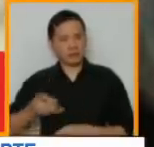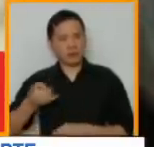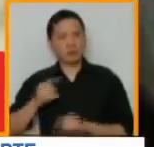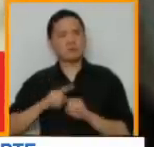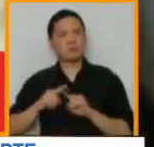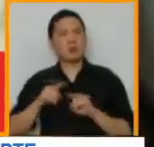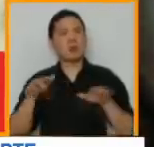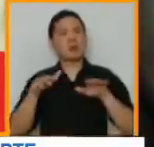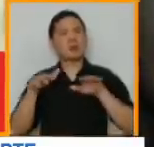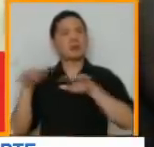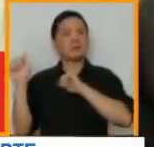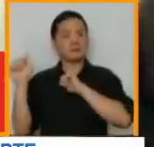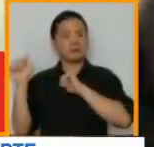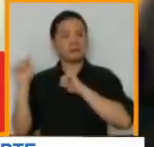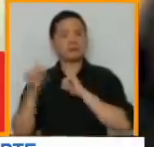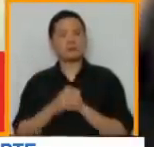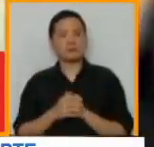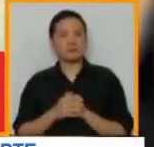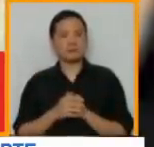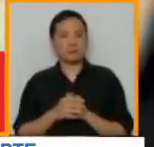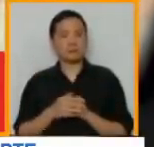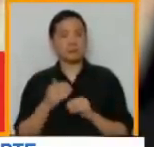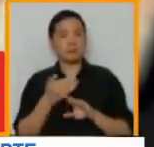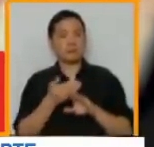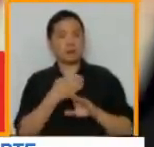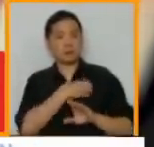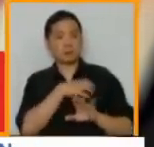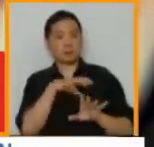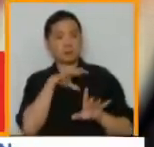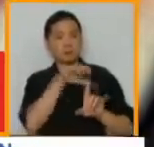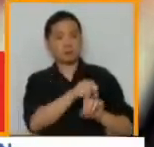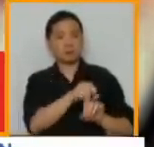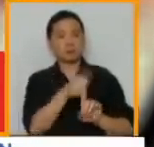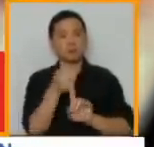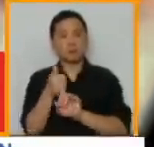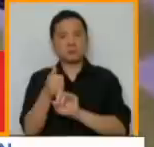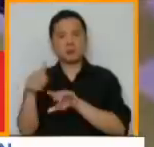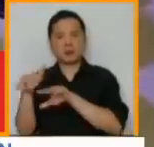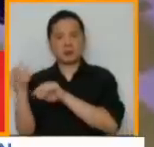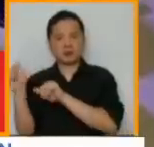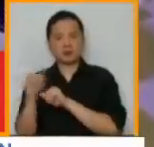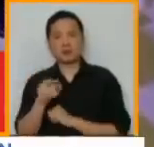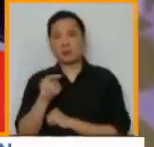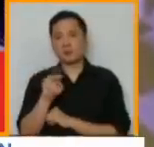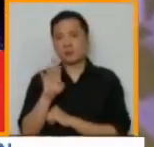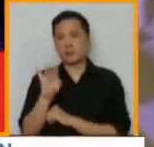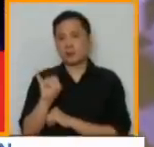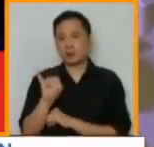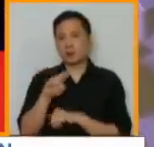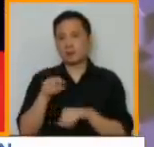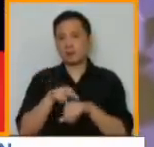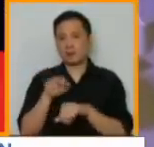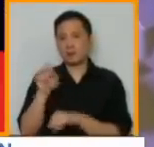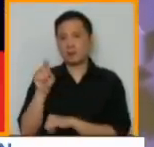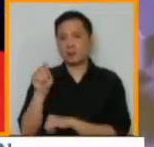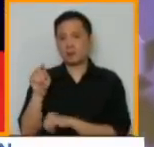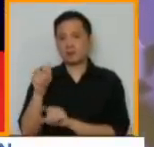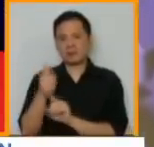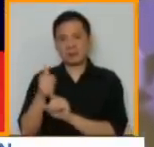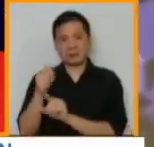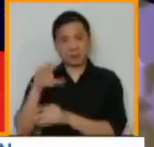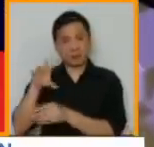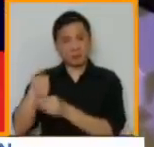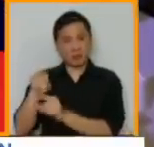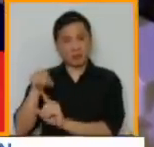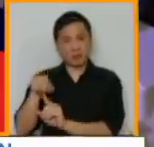at bago nangyari ang raid. Ayon sa PIDEA at NBI Region 11, hindi kasama si Tupas sa mga hinuli.